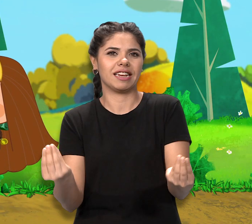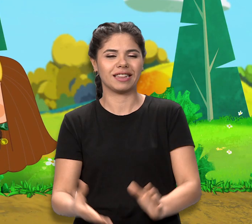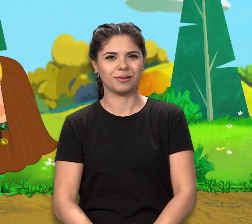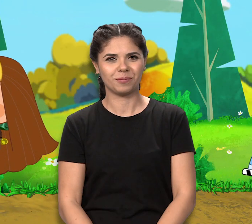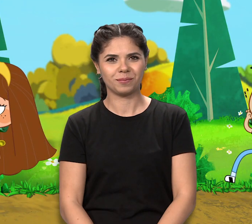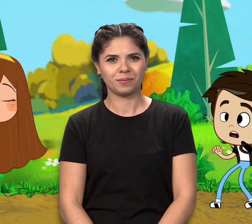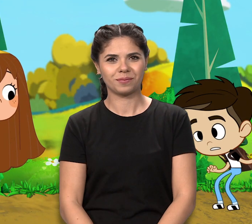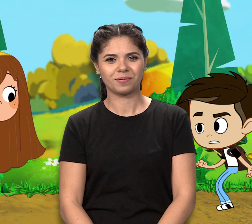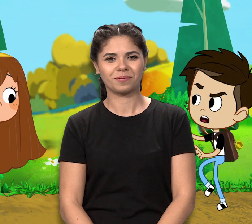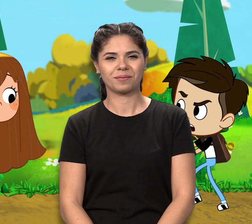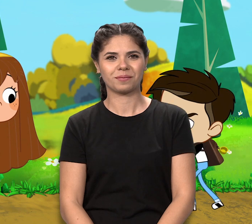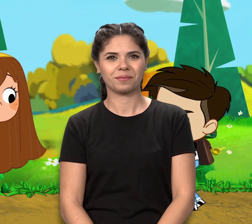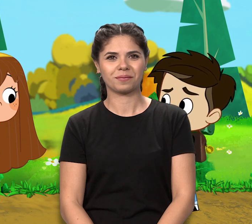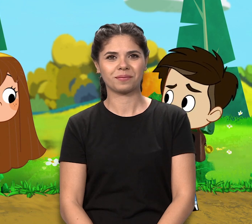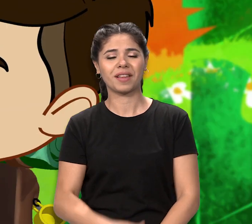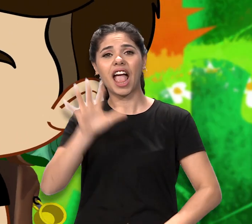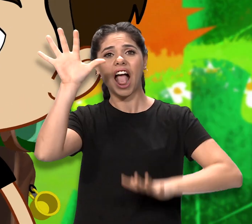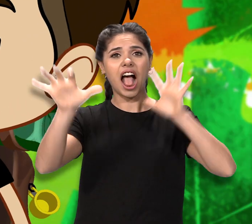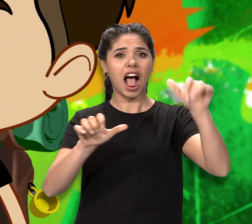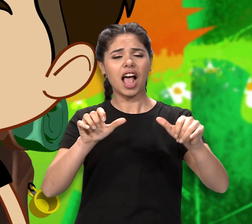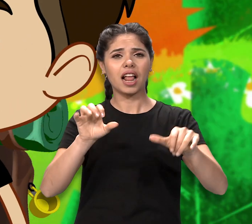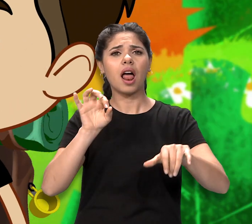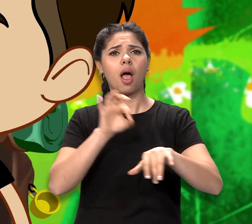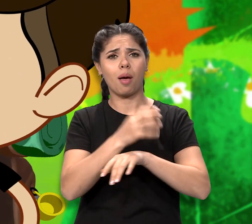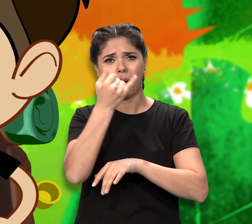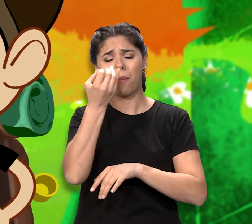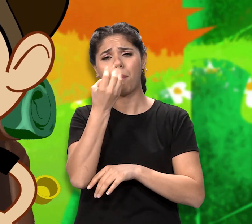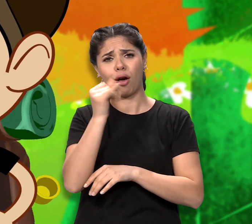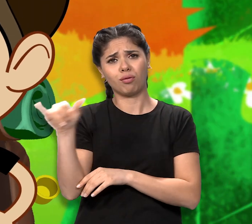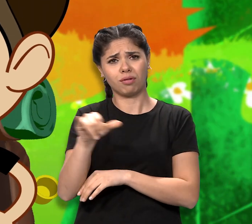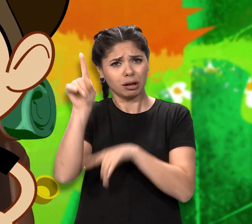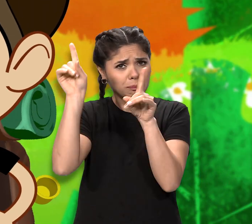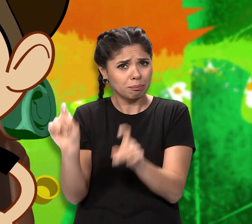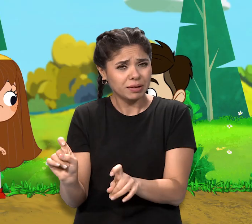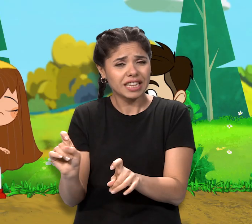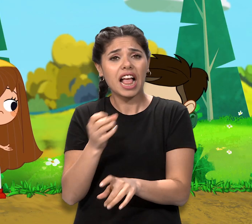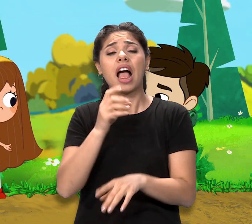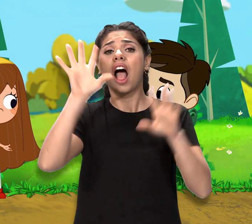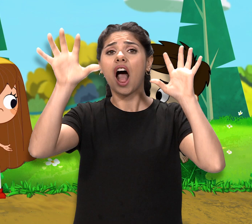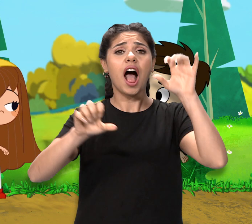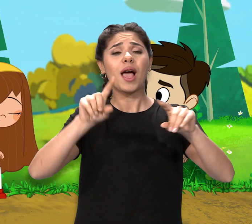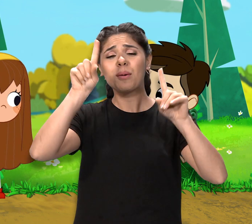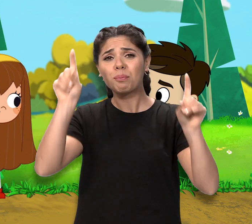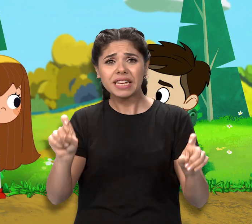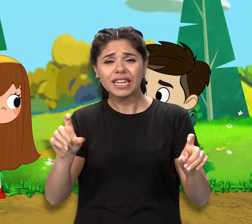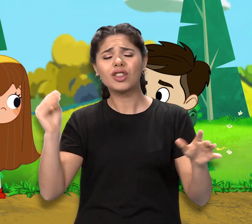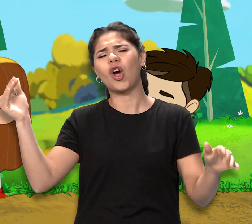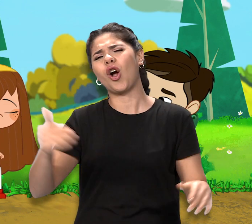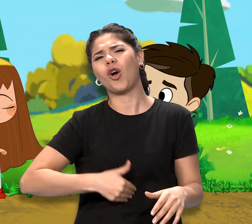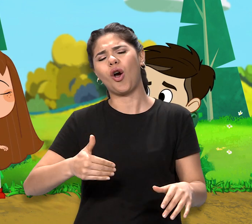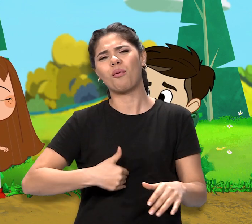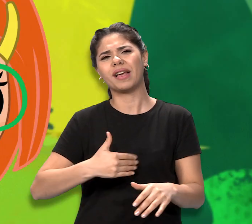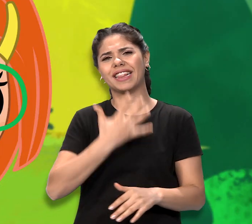ederiz. Har har! Ayılar da zaten hemen bahçemizin dibinde yaşıyordu. Ayı mı? Çok komiksin